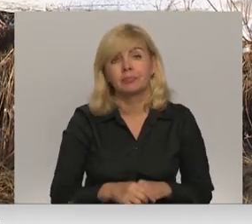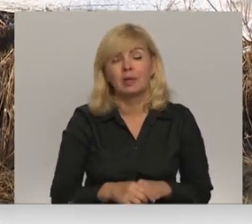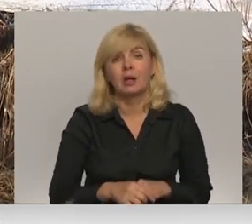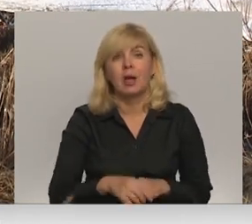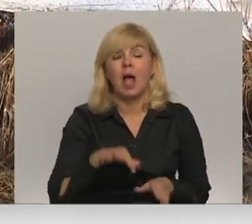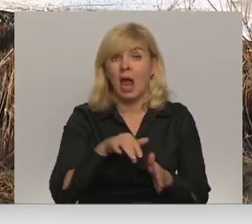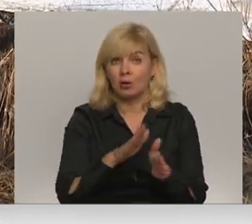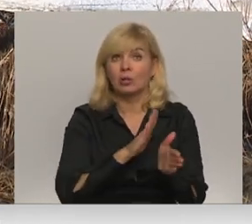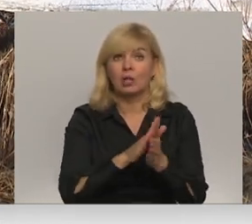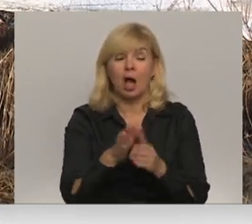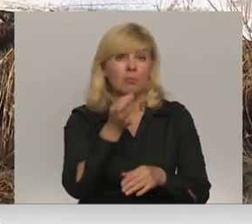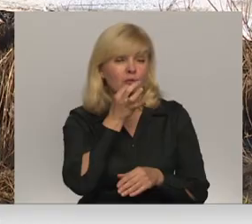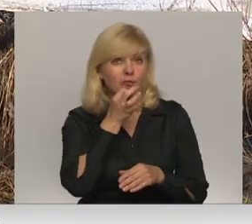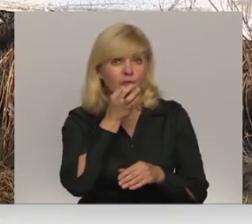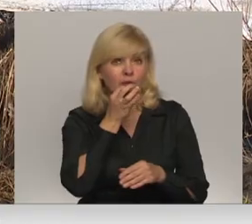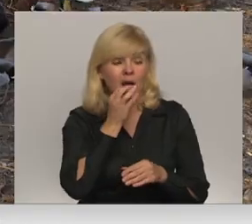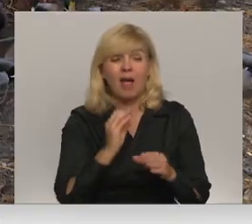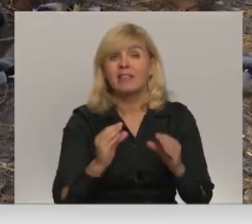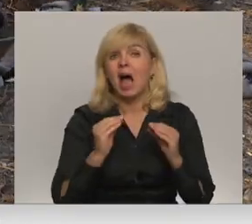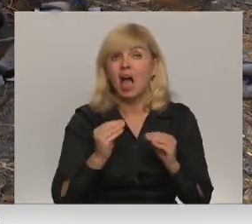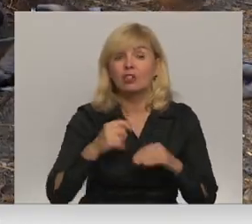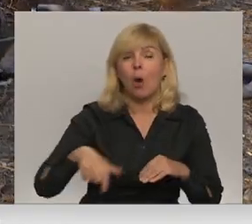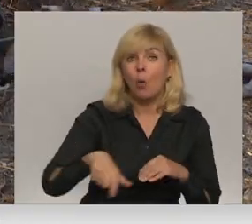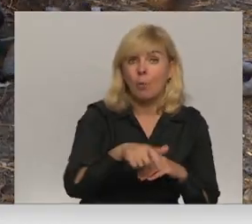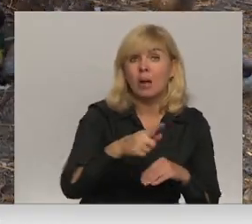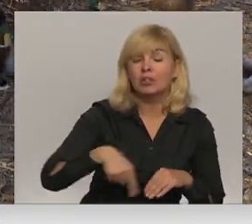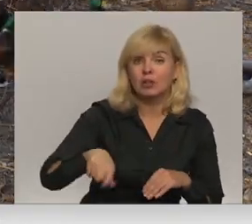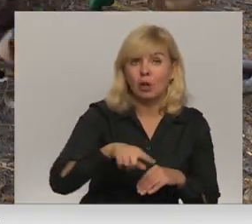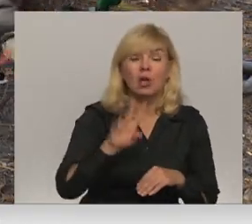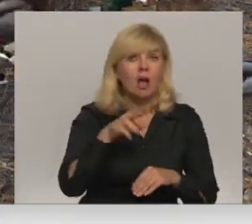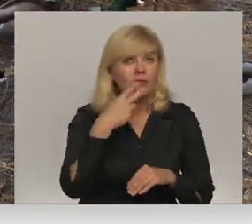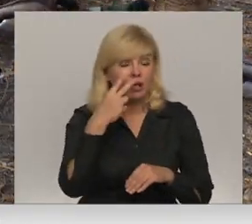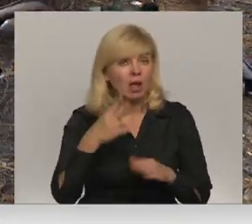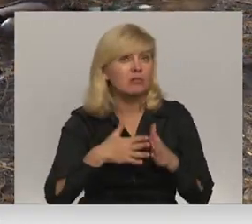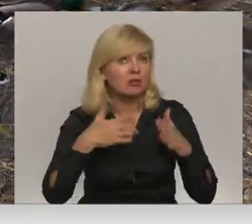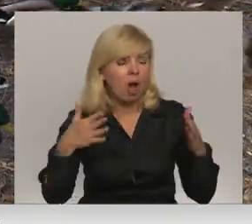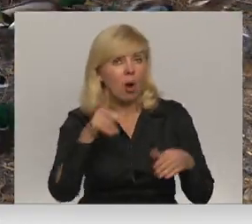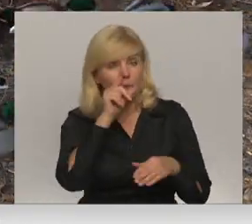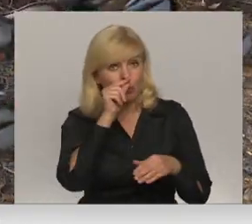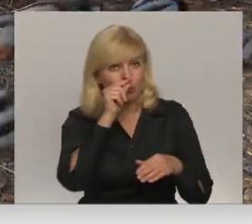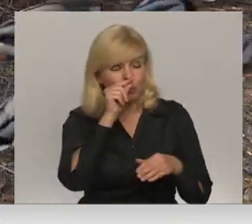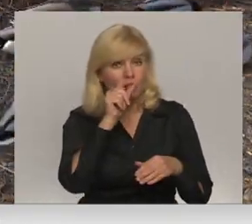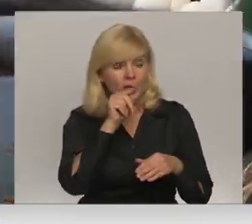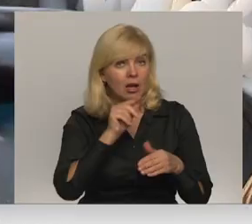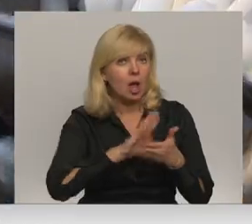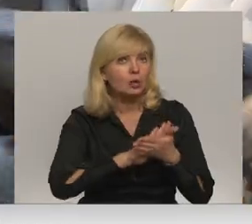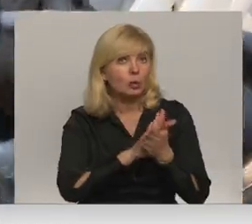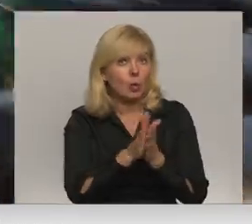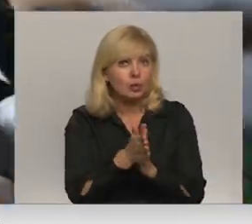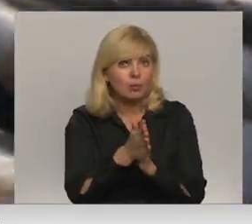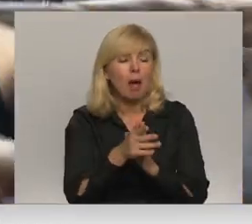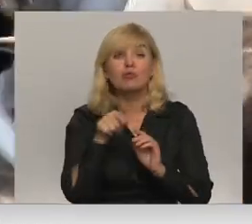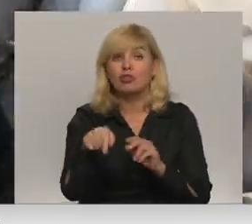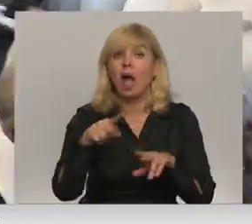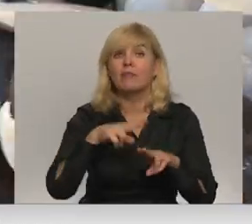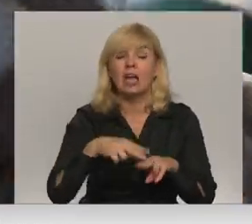Ejot garām vēl neaizsalušiem ūdens pleķīšiem upēs vai ezeros, tajos var manīt lielu ūdens putnu drūzmēšanos. Viena no šādām